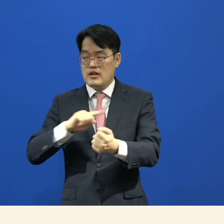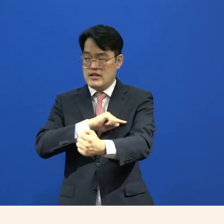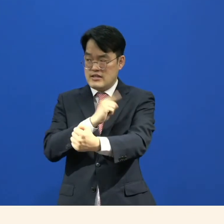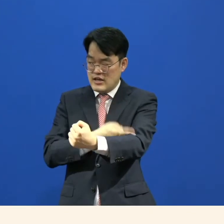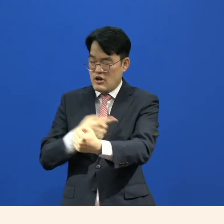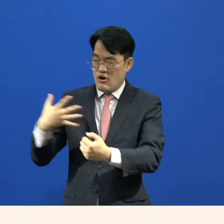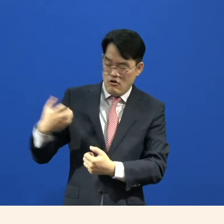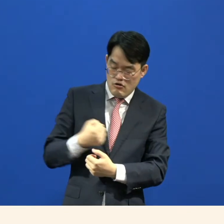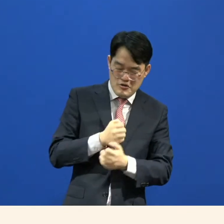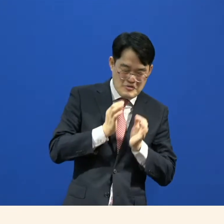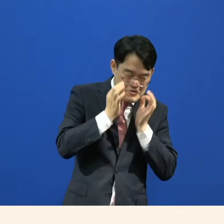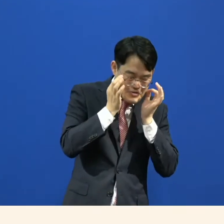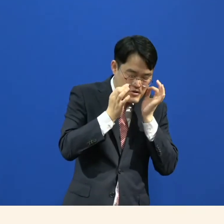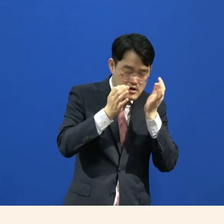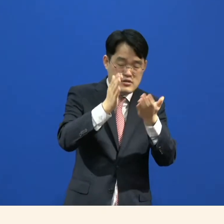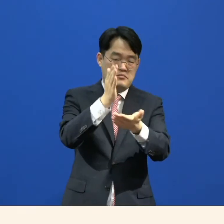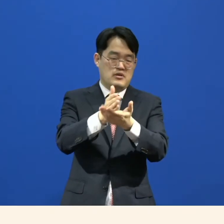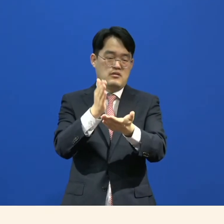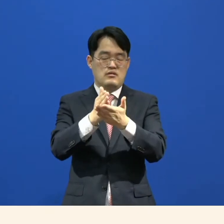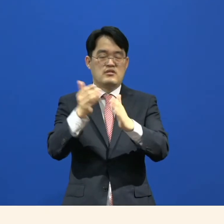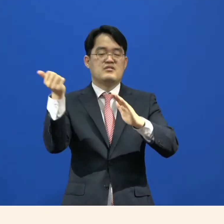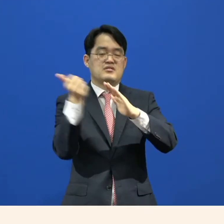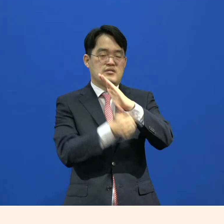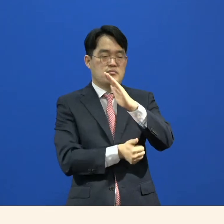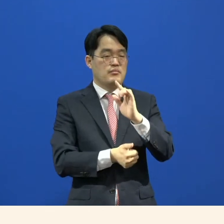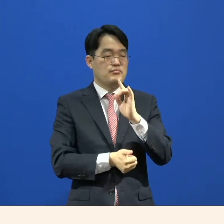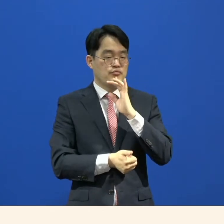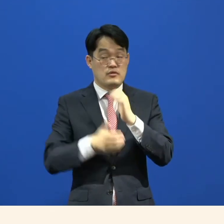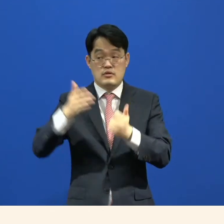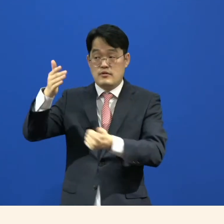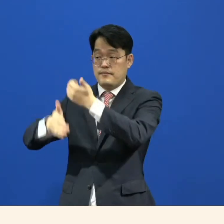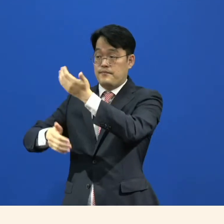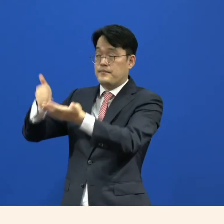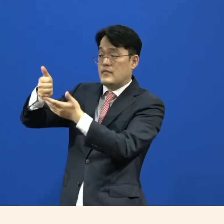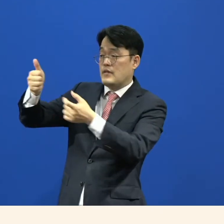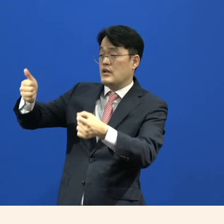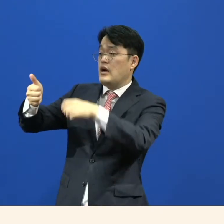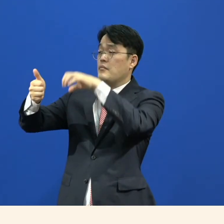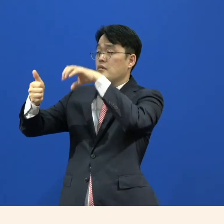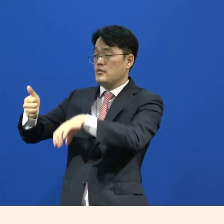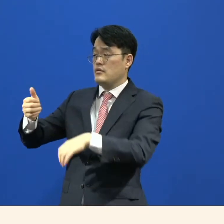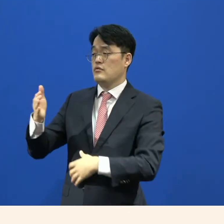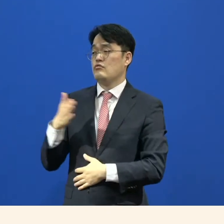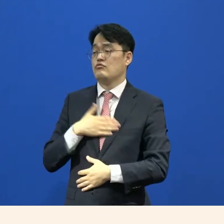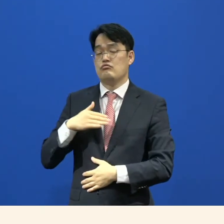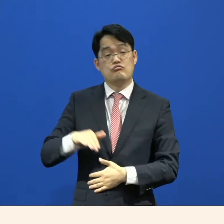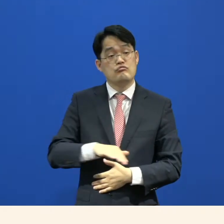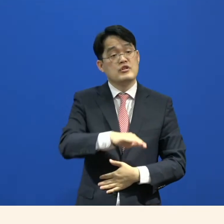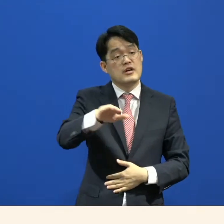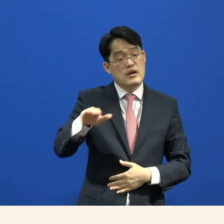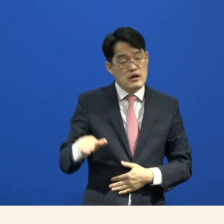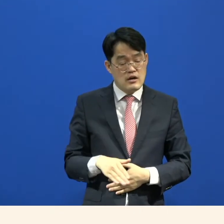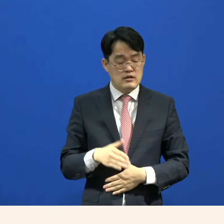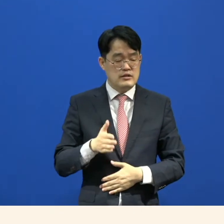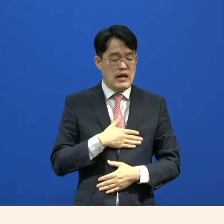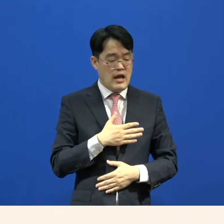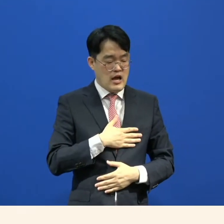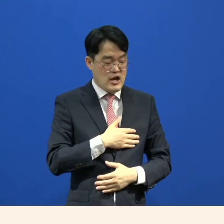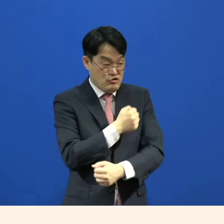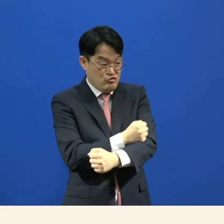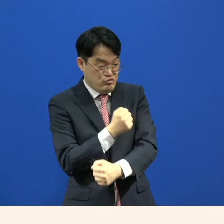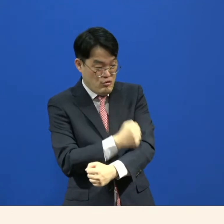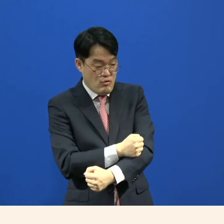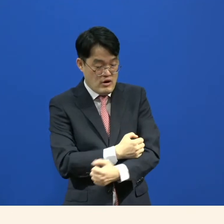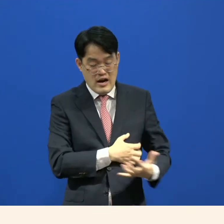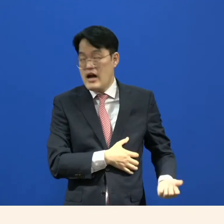맙니다. 우리가 하나님 앞에 자격이 있는 모습으로 나갈 수 없어요. 우리가 하나님 앞에 나갈 수